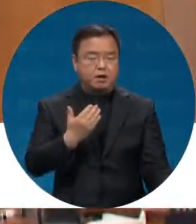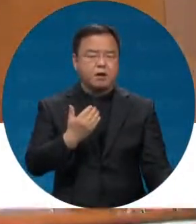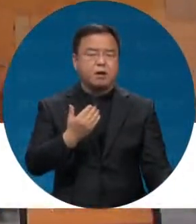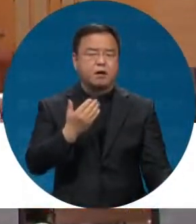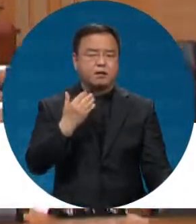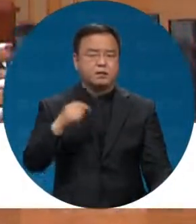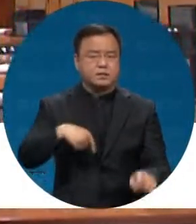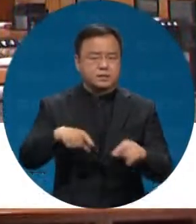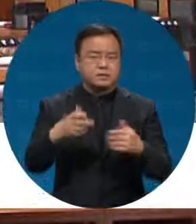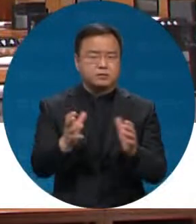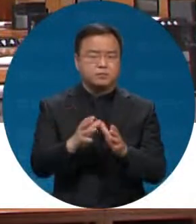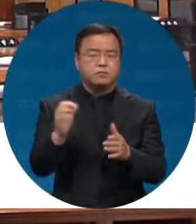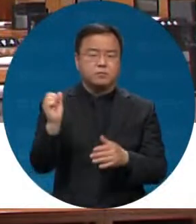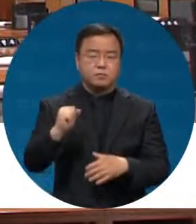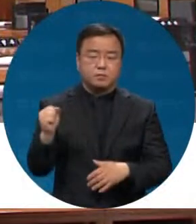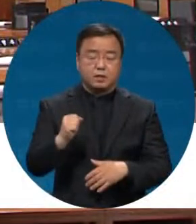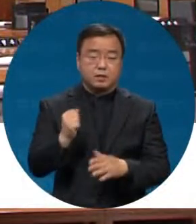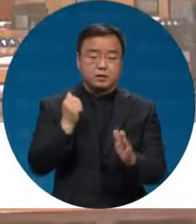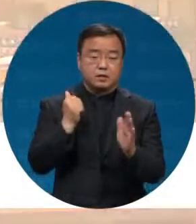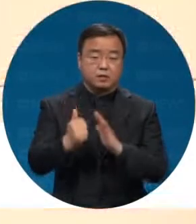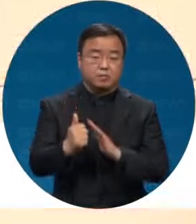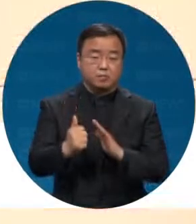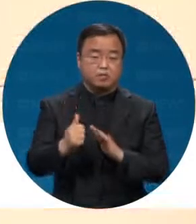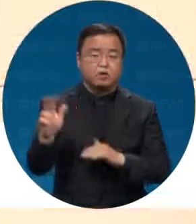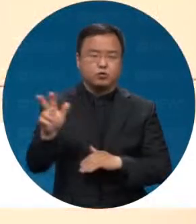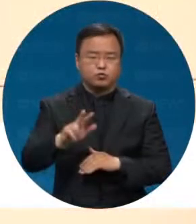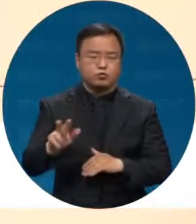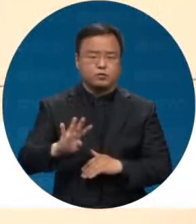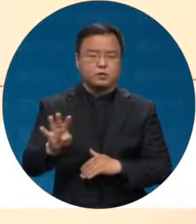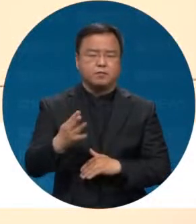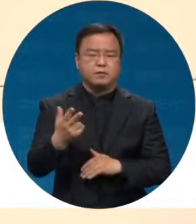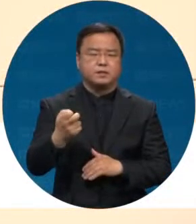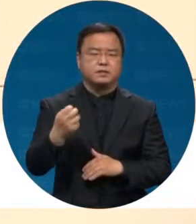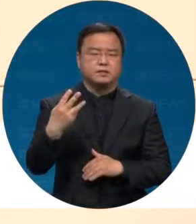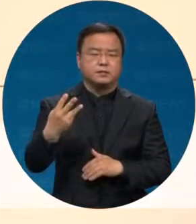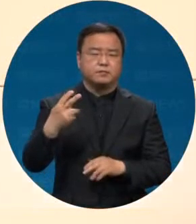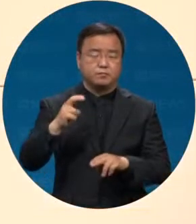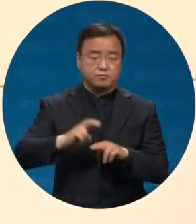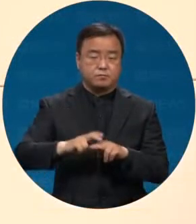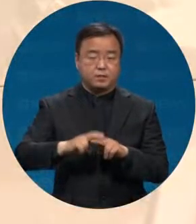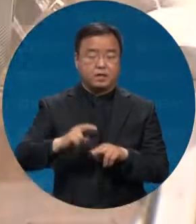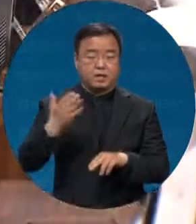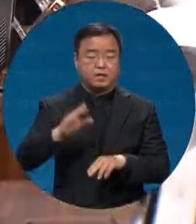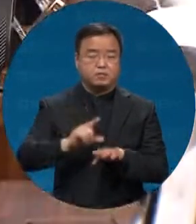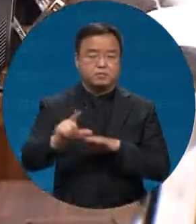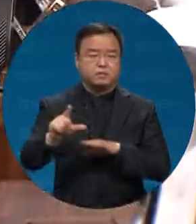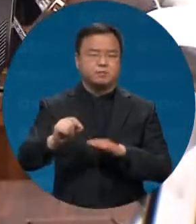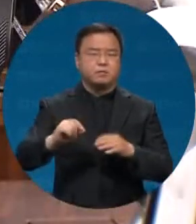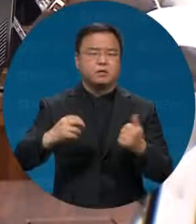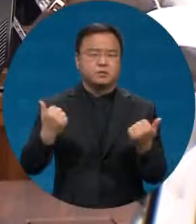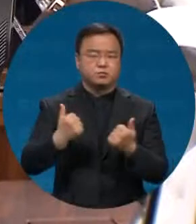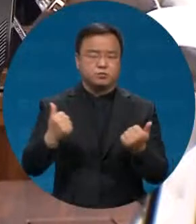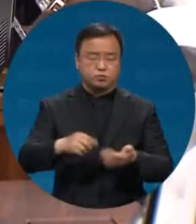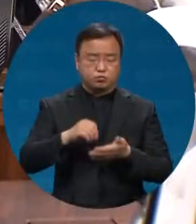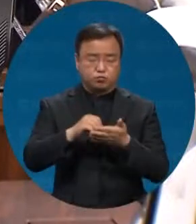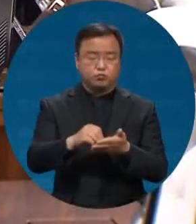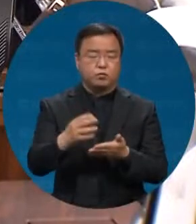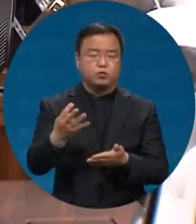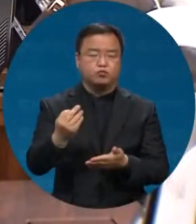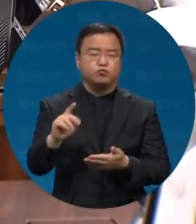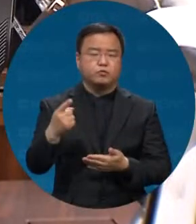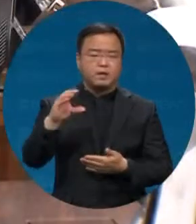의석수는 전국적으로 473석에 달합니다. 다만 지방선거에 출마하려면 내야 하는 수백만 원대의